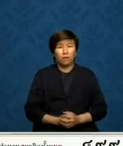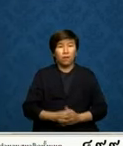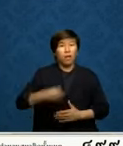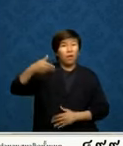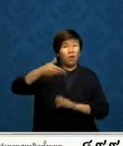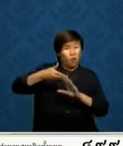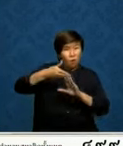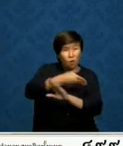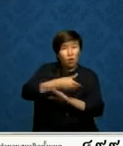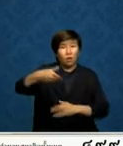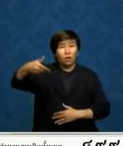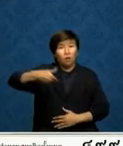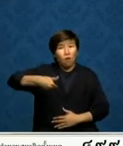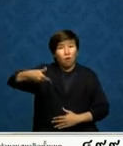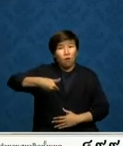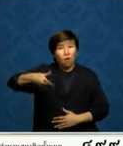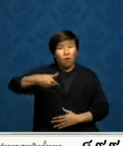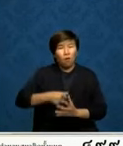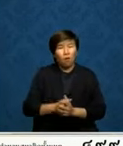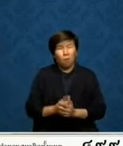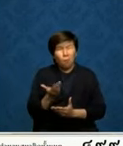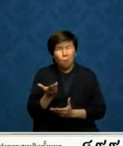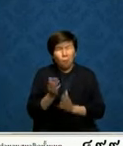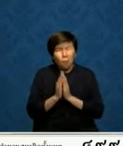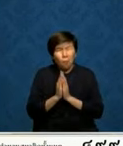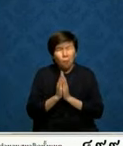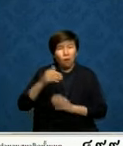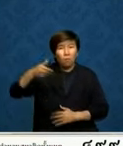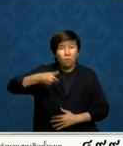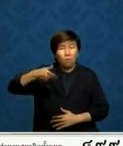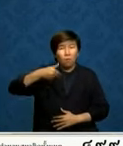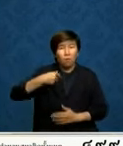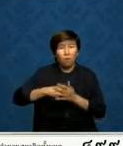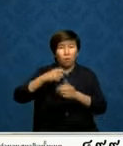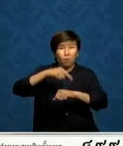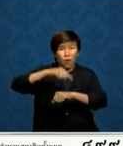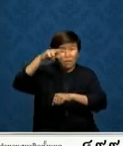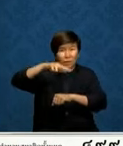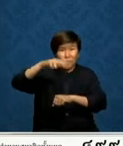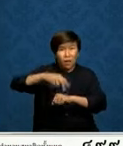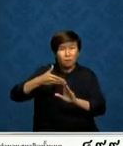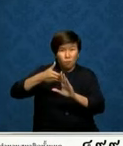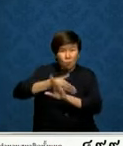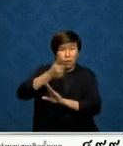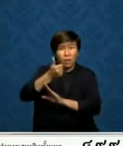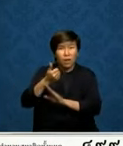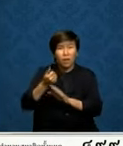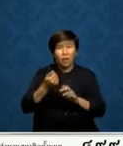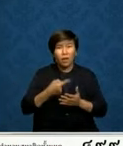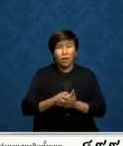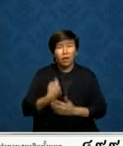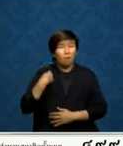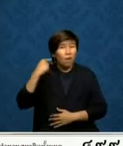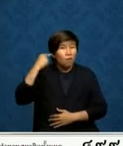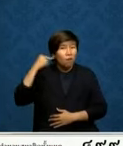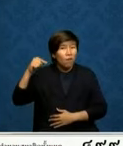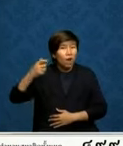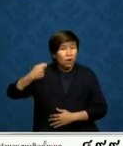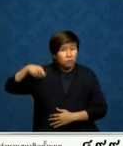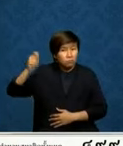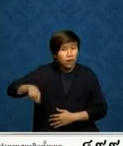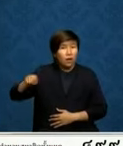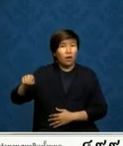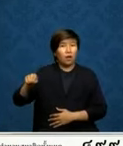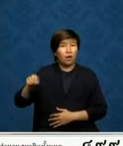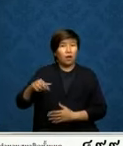าขอร้องว่าให้เลิกก่อนวันนี้ขอจบไวเพราะจะไปฟังผลที่พักผมก็ไป